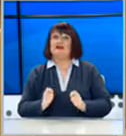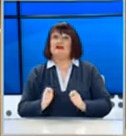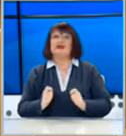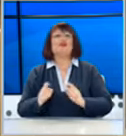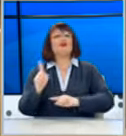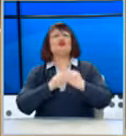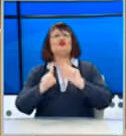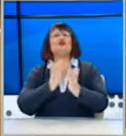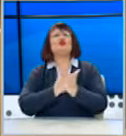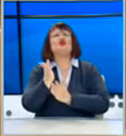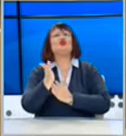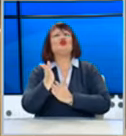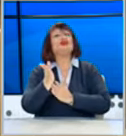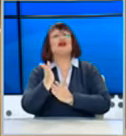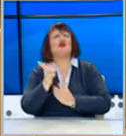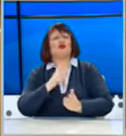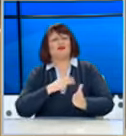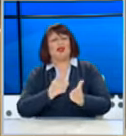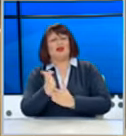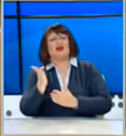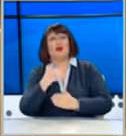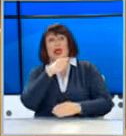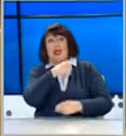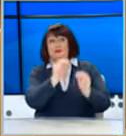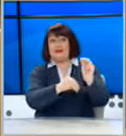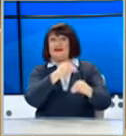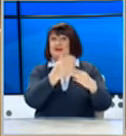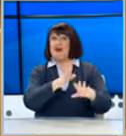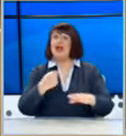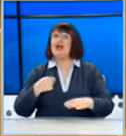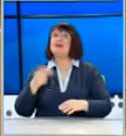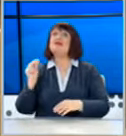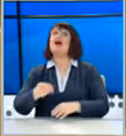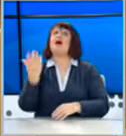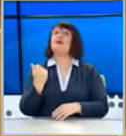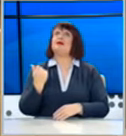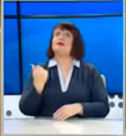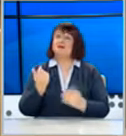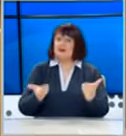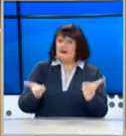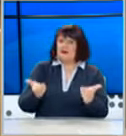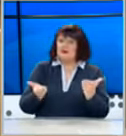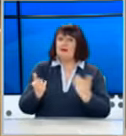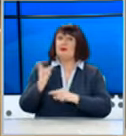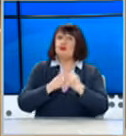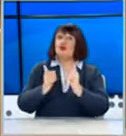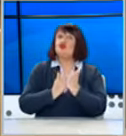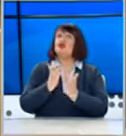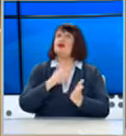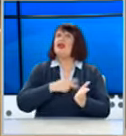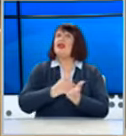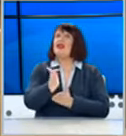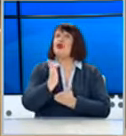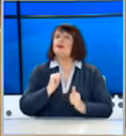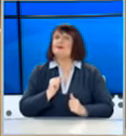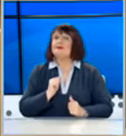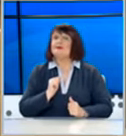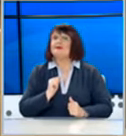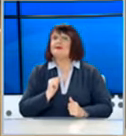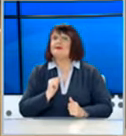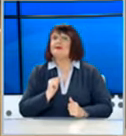δίκιο? Εσείς που τον ψηφίσατε ή εμείς που τον καταψηφίσαμε? Αν είχατε δίκιο, γιατί έχετε